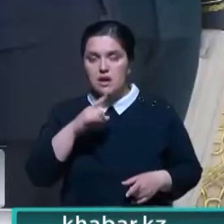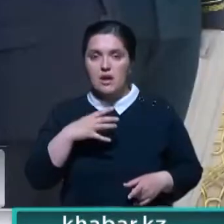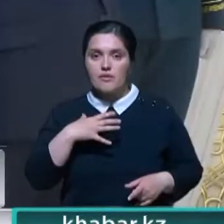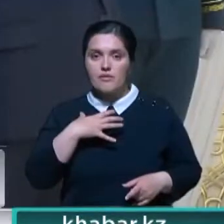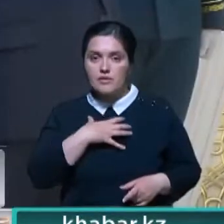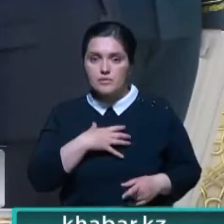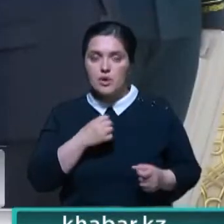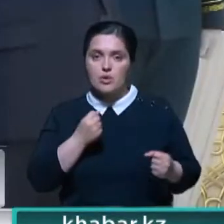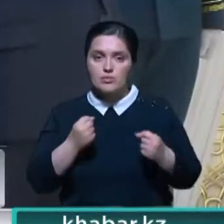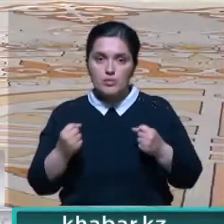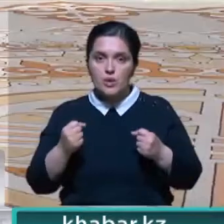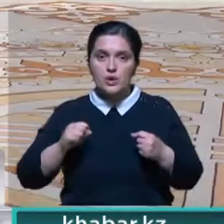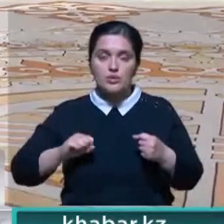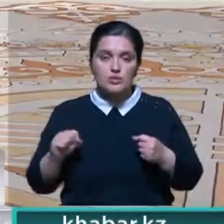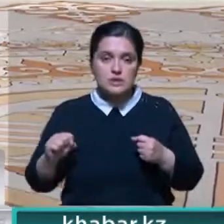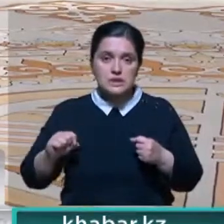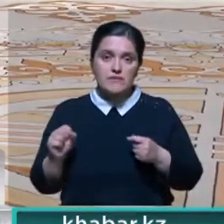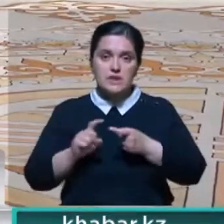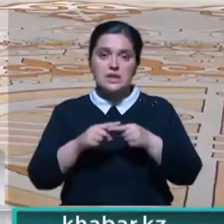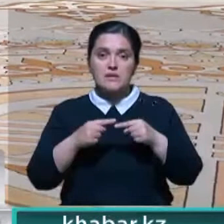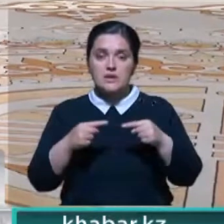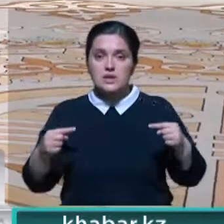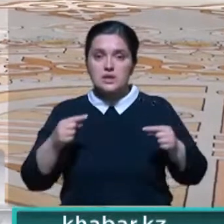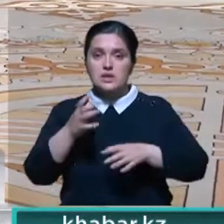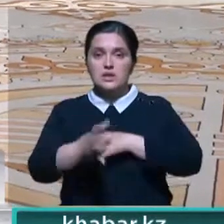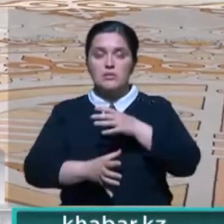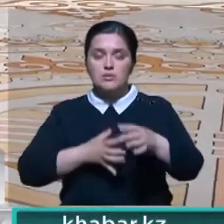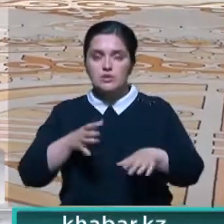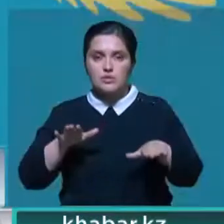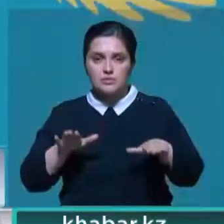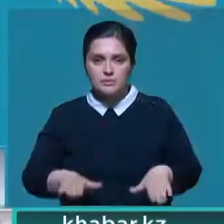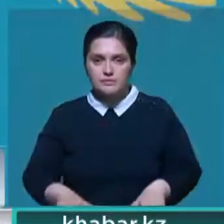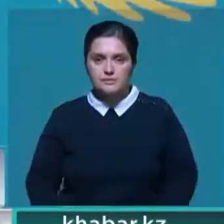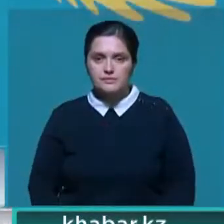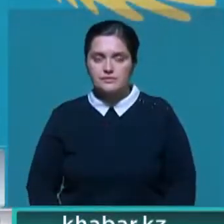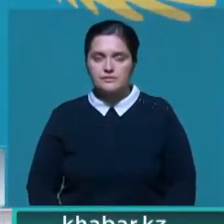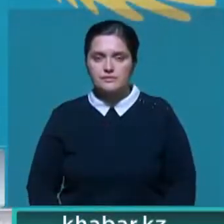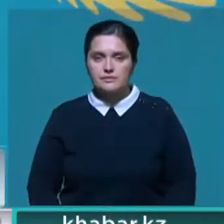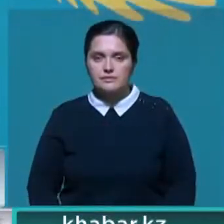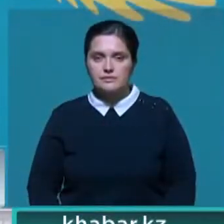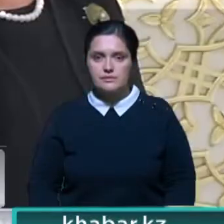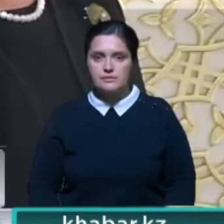Казахстана и отметили важность укрепления дружественных связей на различных международных площадках.